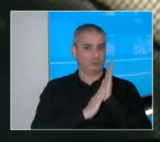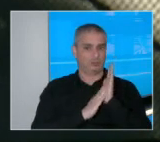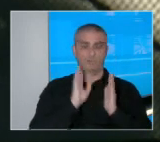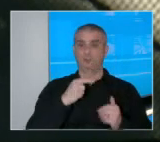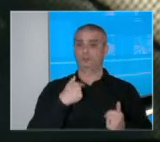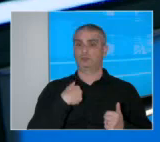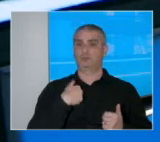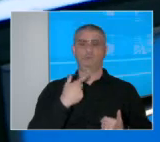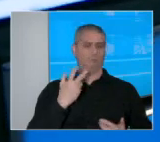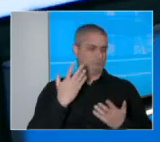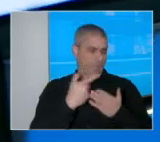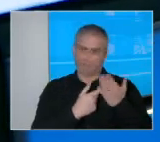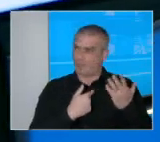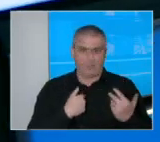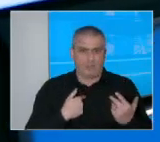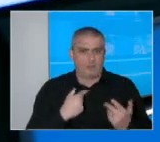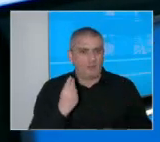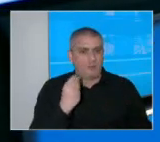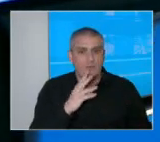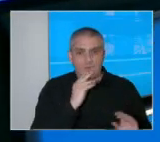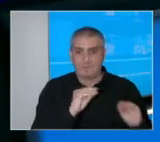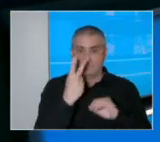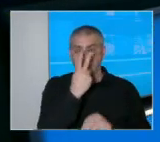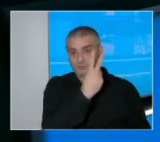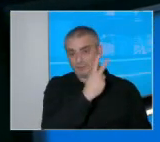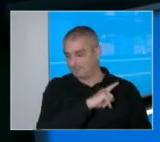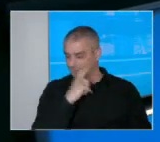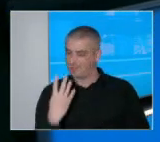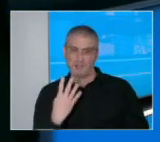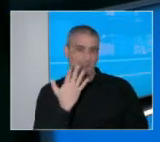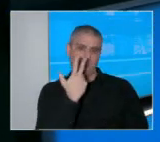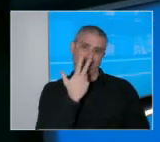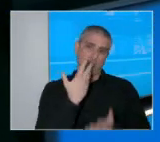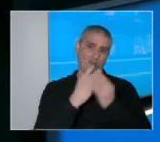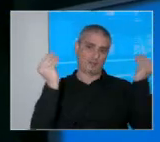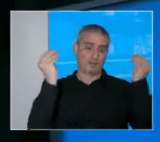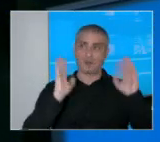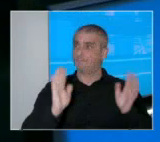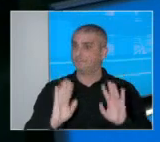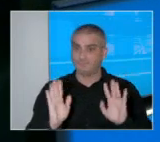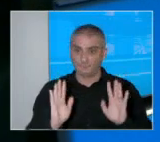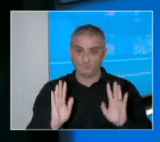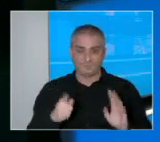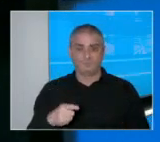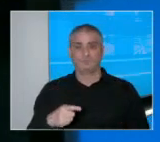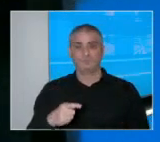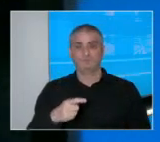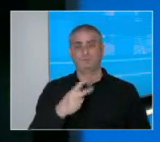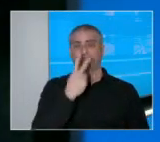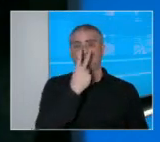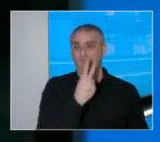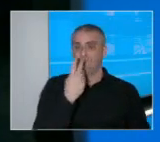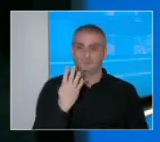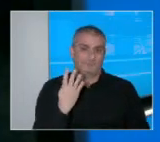גם מועמדת מנתניה. בקיצור, אנחנו לא... איך הוא עבר ממספר 2 למספר 4, מספר 3 ברח לו. לא. מועמדת ב-2, מועמדת ב-4.